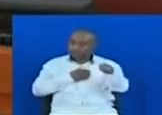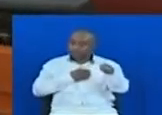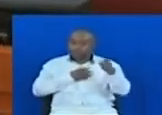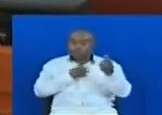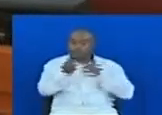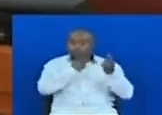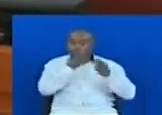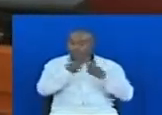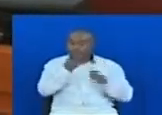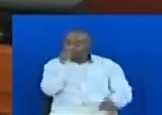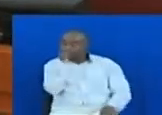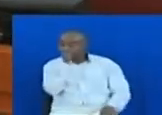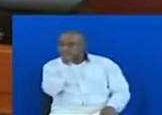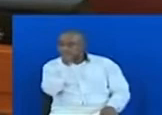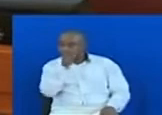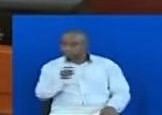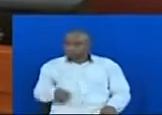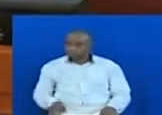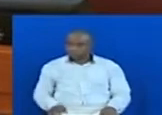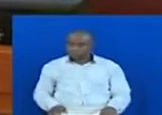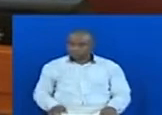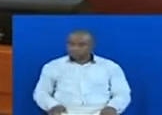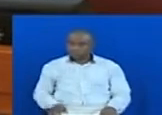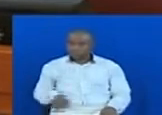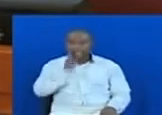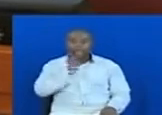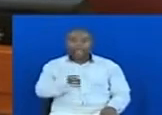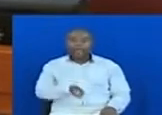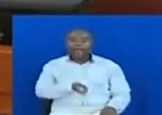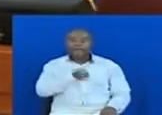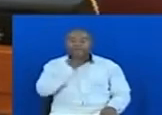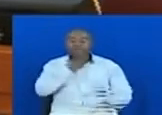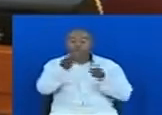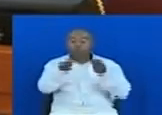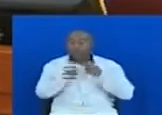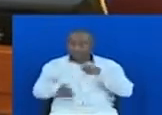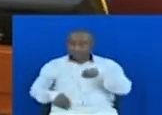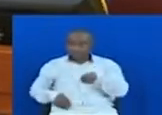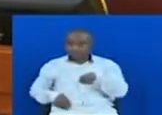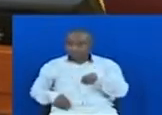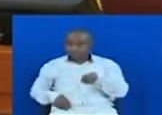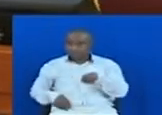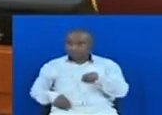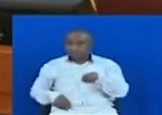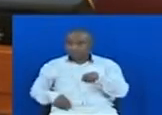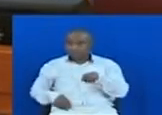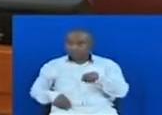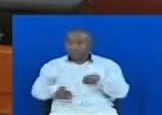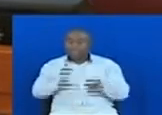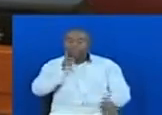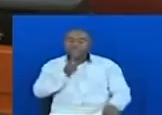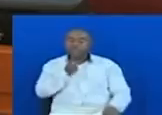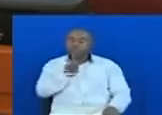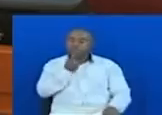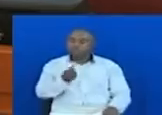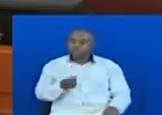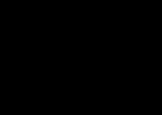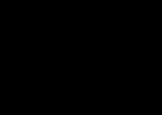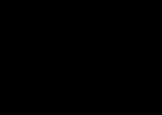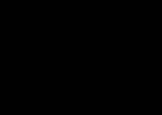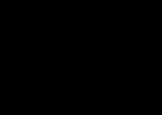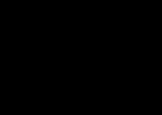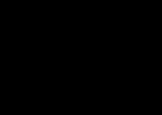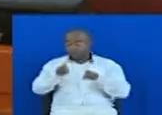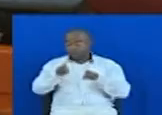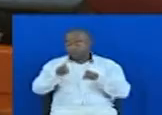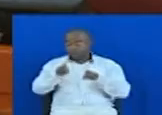na madaktari wa kule. Majibu walioniletea nikiwa nimekaa hapa hapa ni kwamba ni kweli ndugu yetu alifikishwa